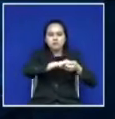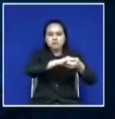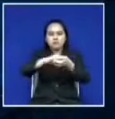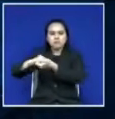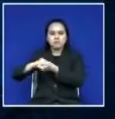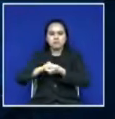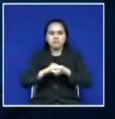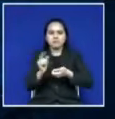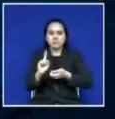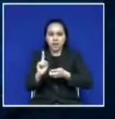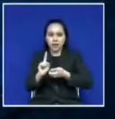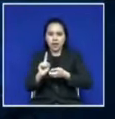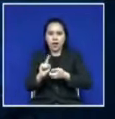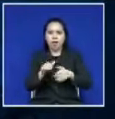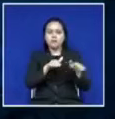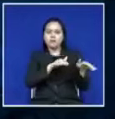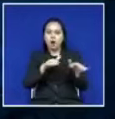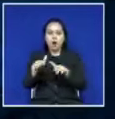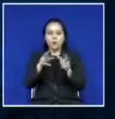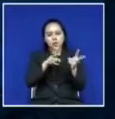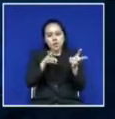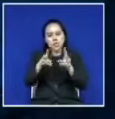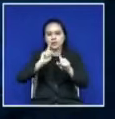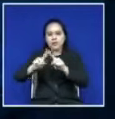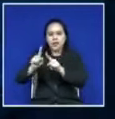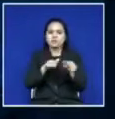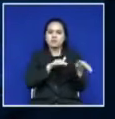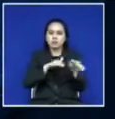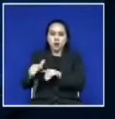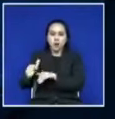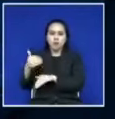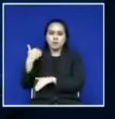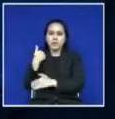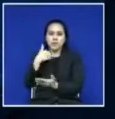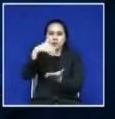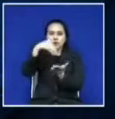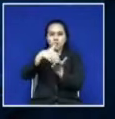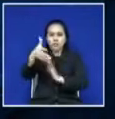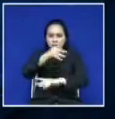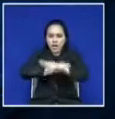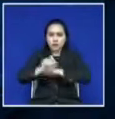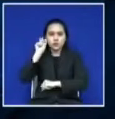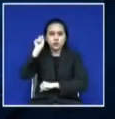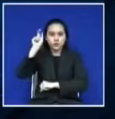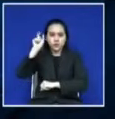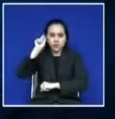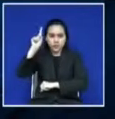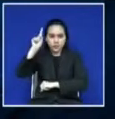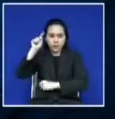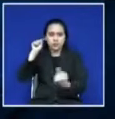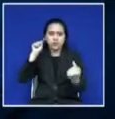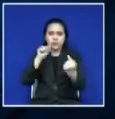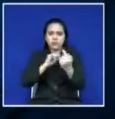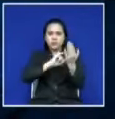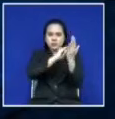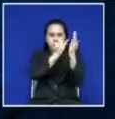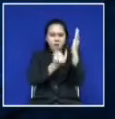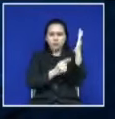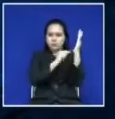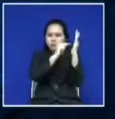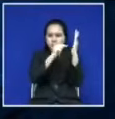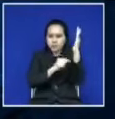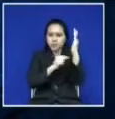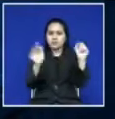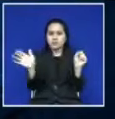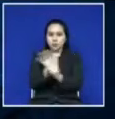ที่พร้อมจะรับมือกับเรื่องนี้เนี่ยอย่างเต็มที่นะครับมีการเปิดศูนย์ปฏิบัติการฉุกเฉินนะครับทั้งในระดับจังหวัดทุกจังหวัดนะครับ